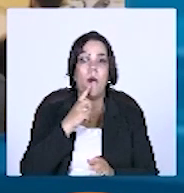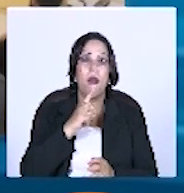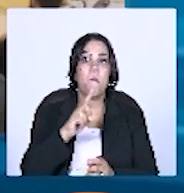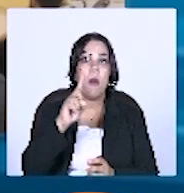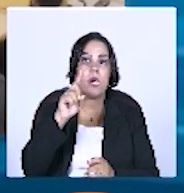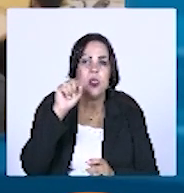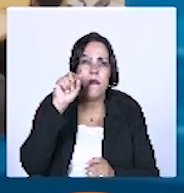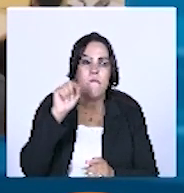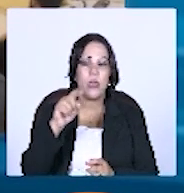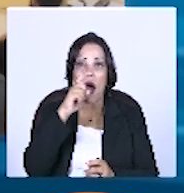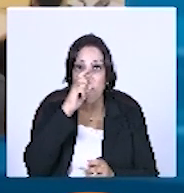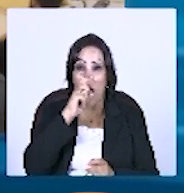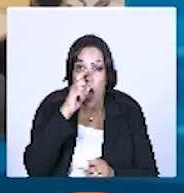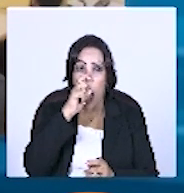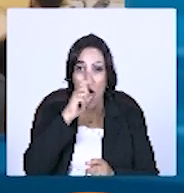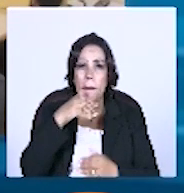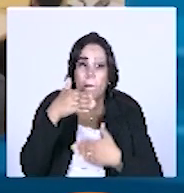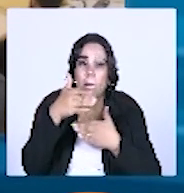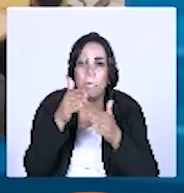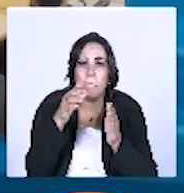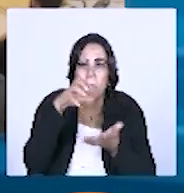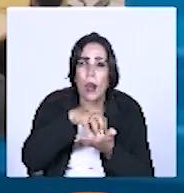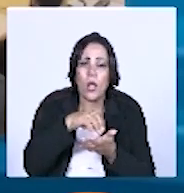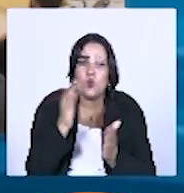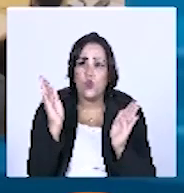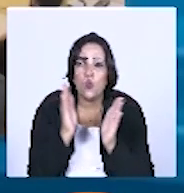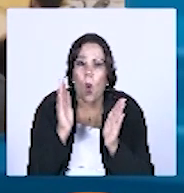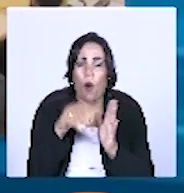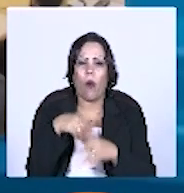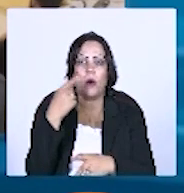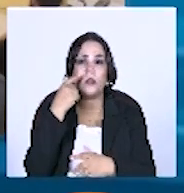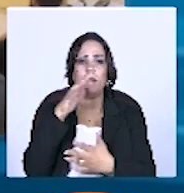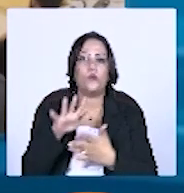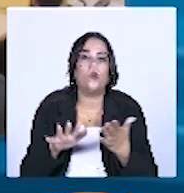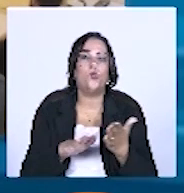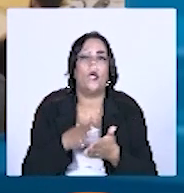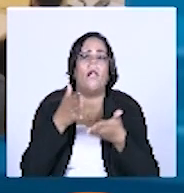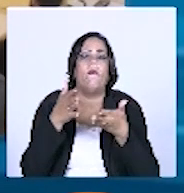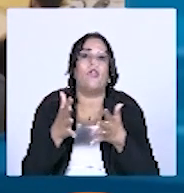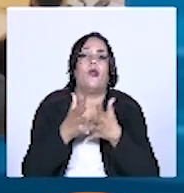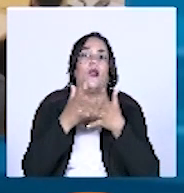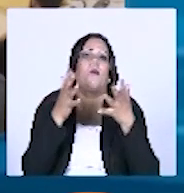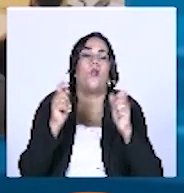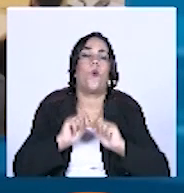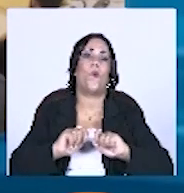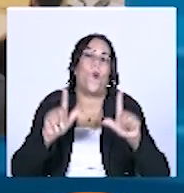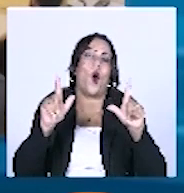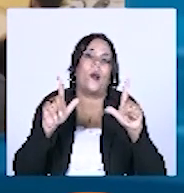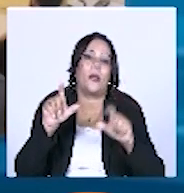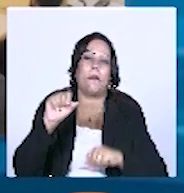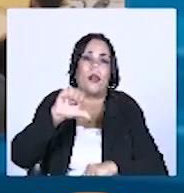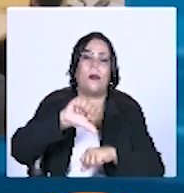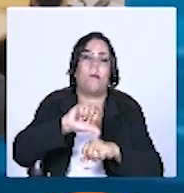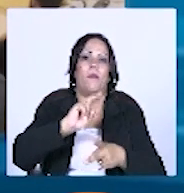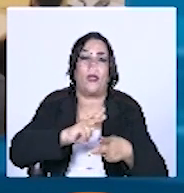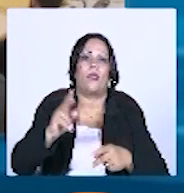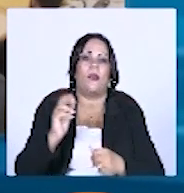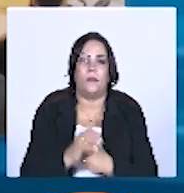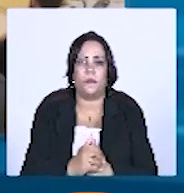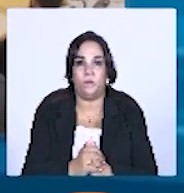في النجوع والقرى بتبدد احيانا المشكله دي يعني ظاهره اكتر من اي مكان